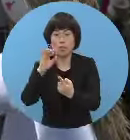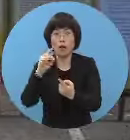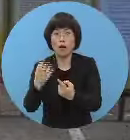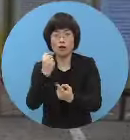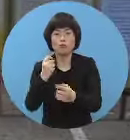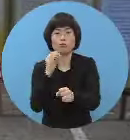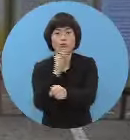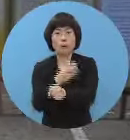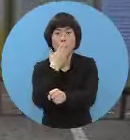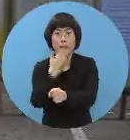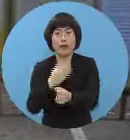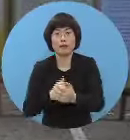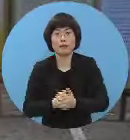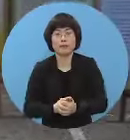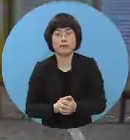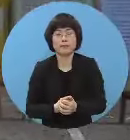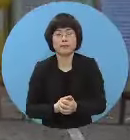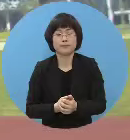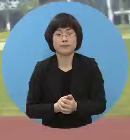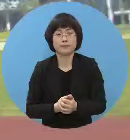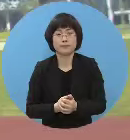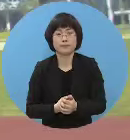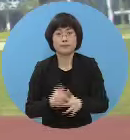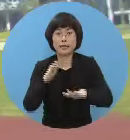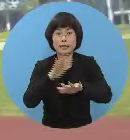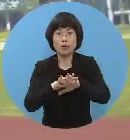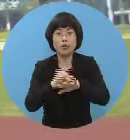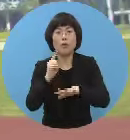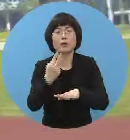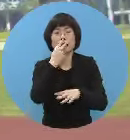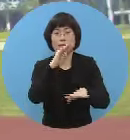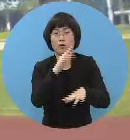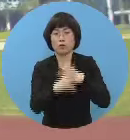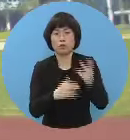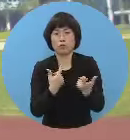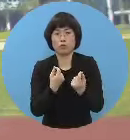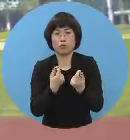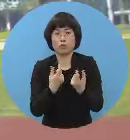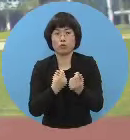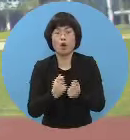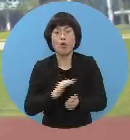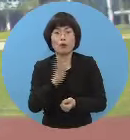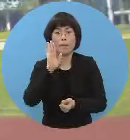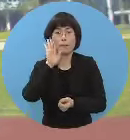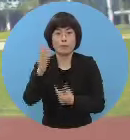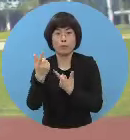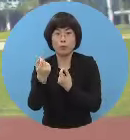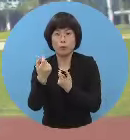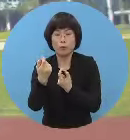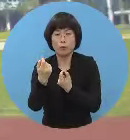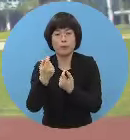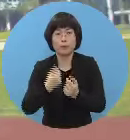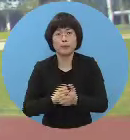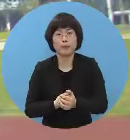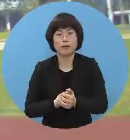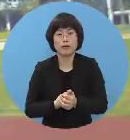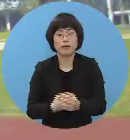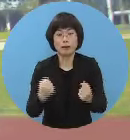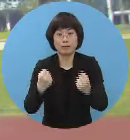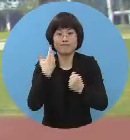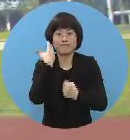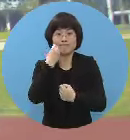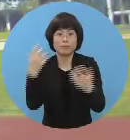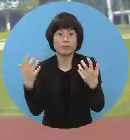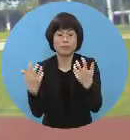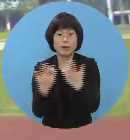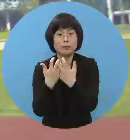구매할 수 있습니다. 농업은 생명산업이고 우리의 미래입니다. 활력과